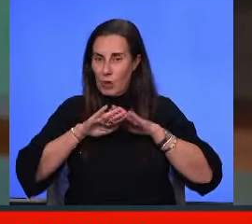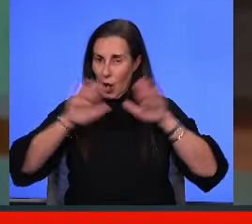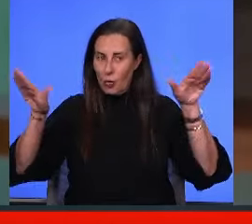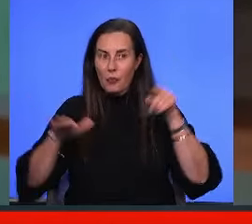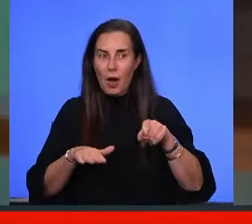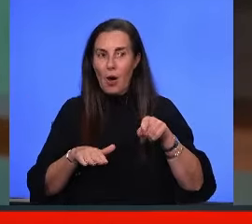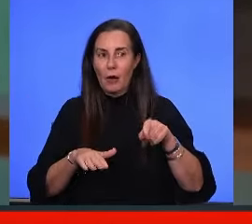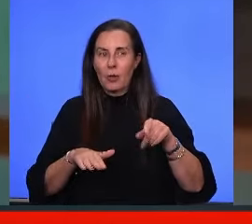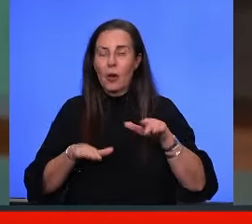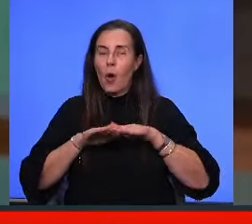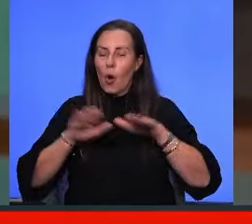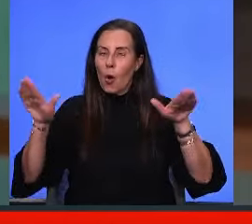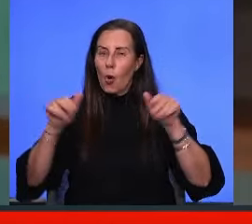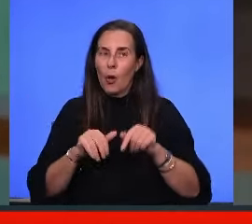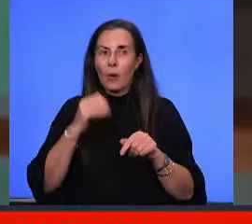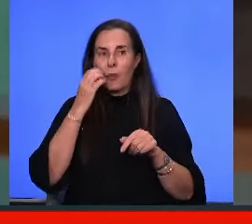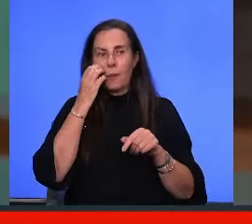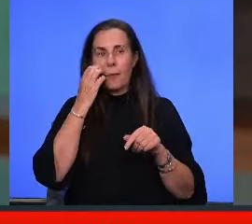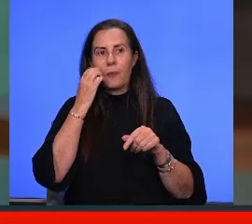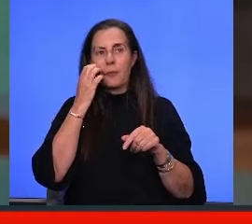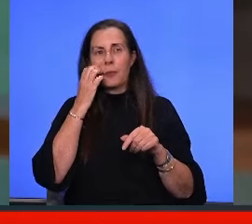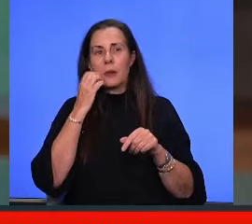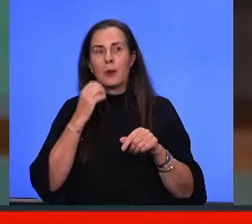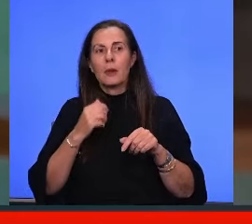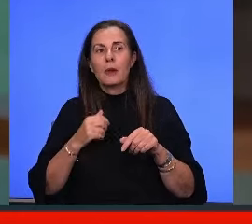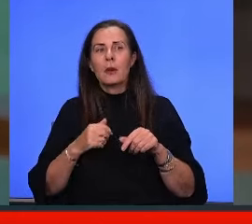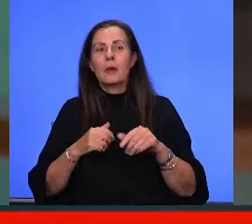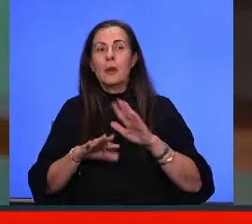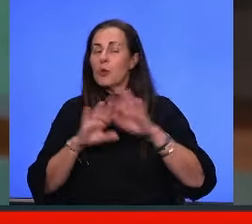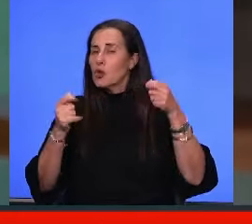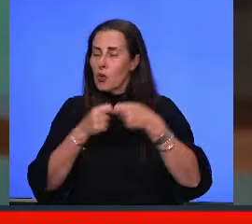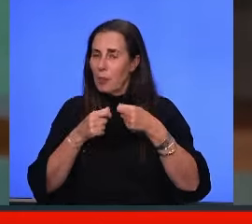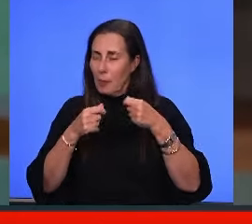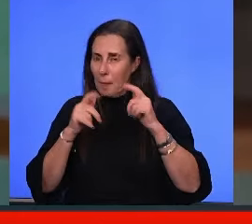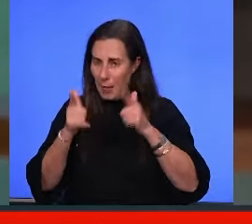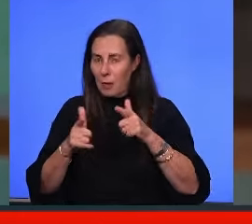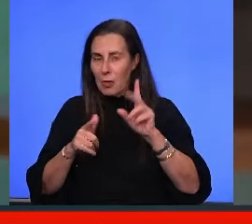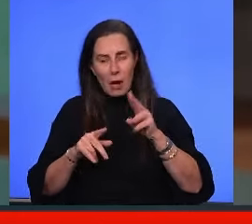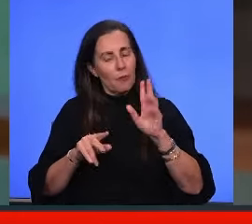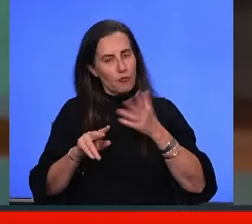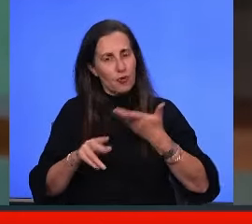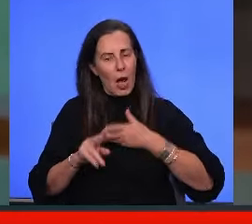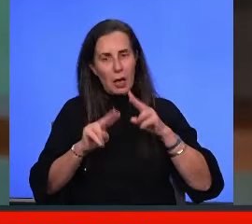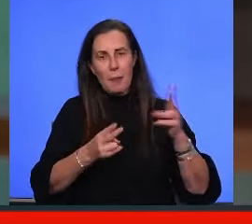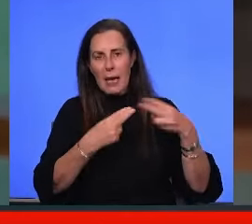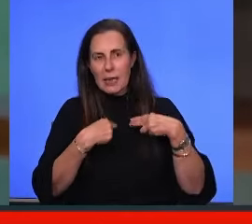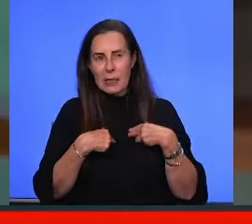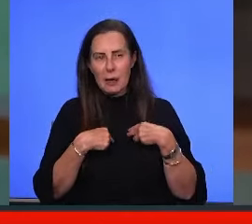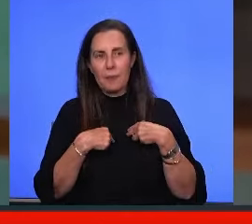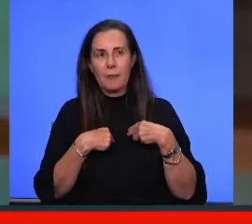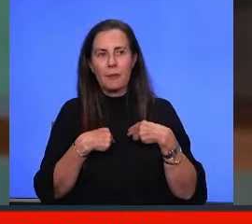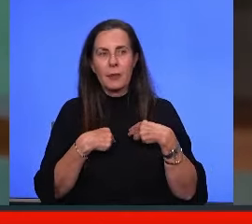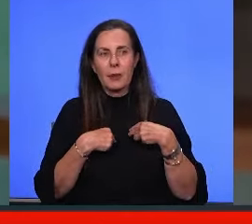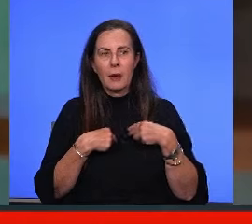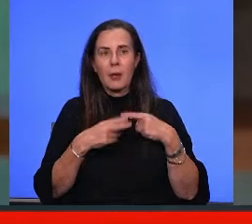נקרא חוק טיבי, מגיע לנו, בלי קשר למלחמה, גם כן החזרים.